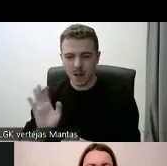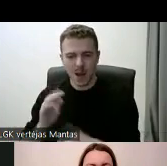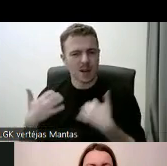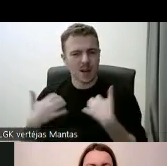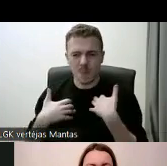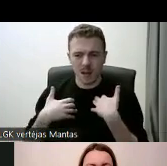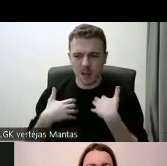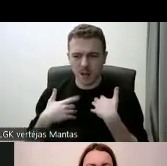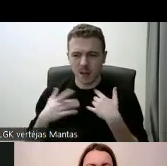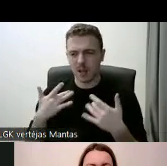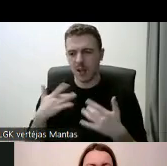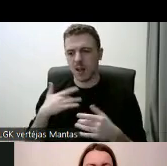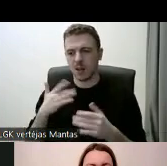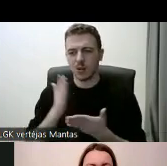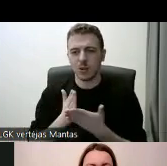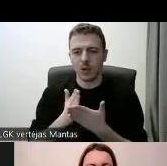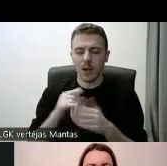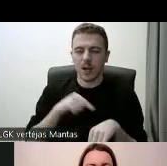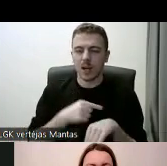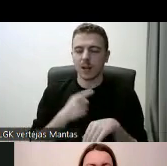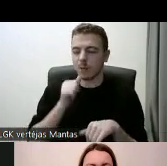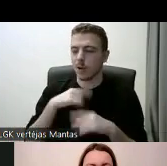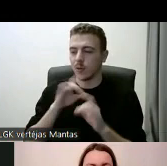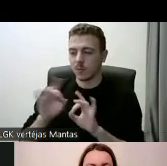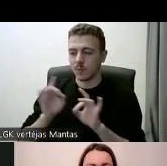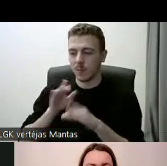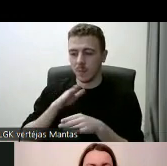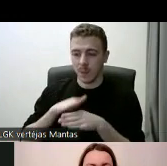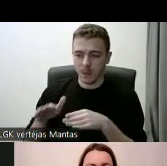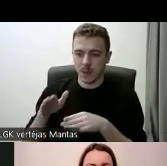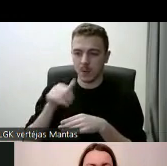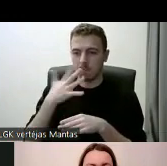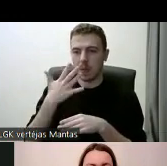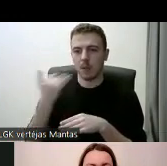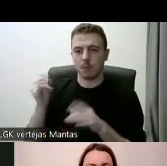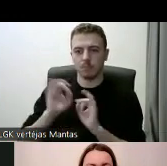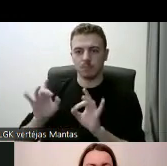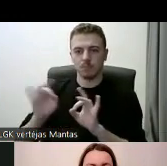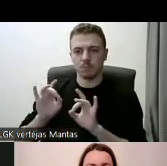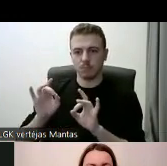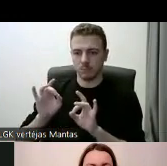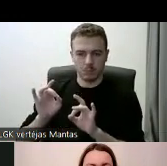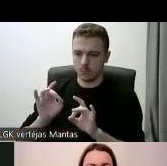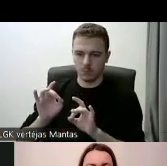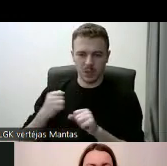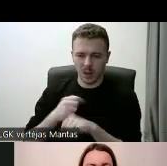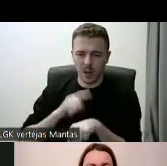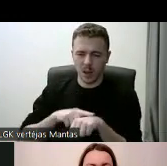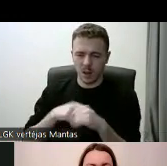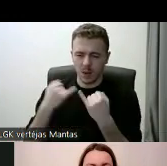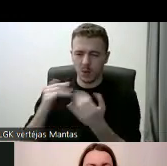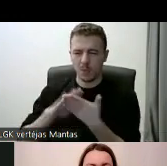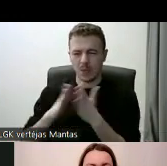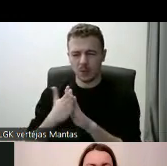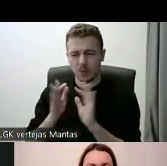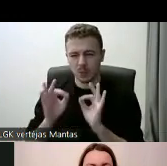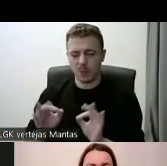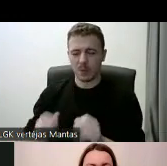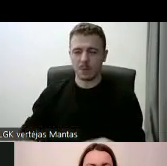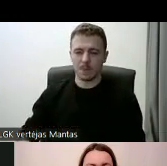greitai. Kartais jie supažinami su vizijomis per 5 minutes. Ne, reikia laiko, reikia pasirašymą. Taigi mes